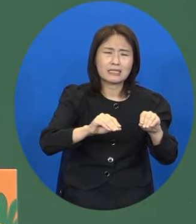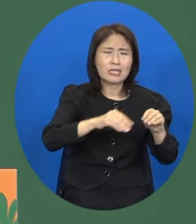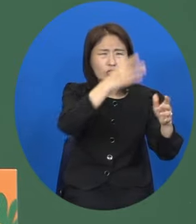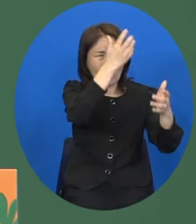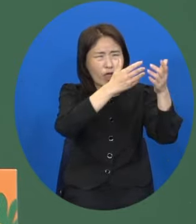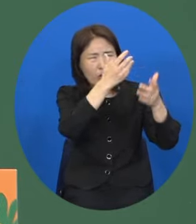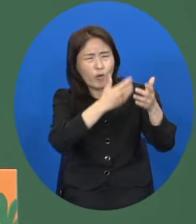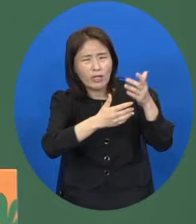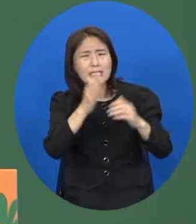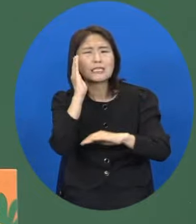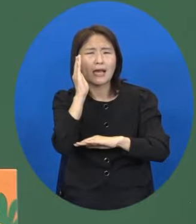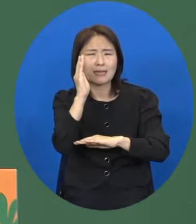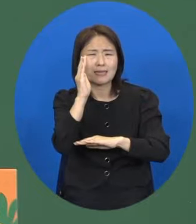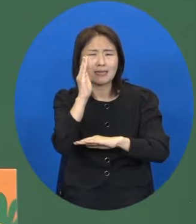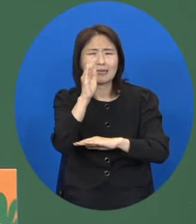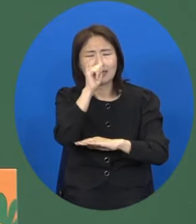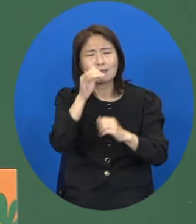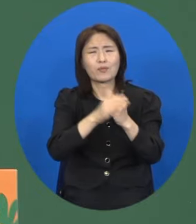때문입니다.